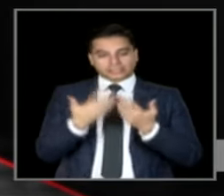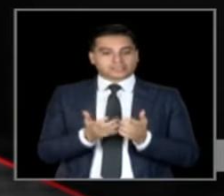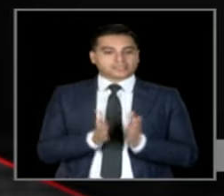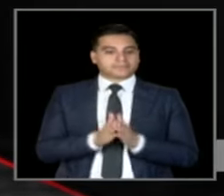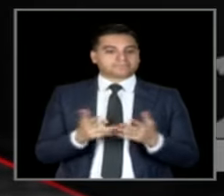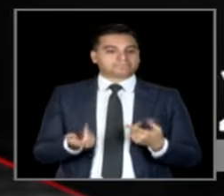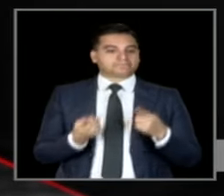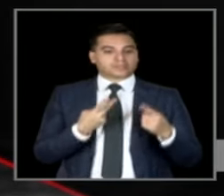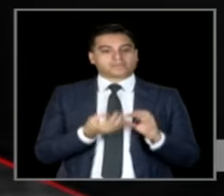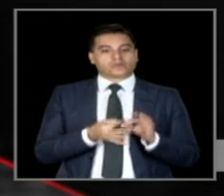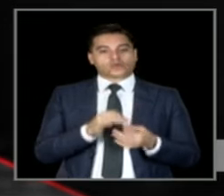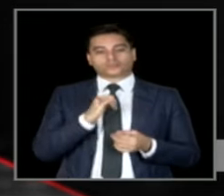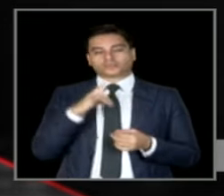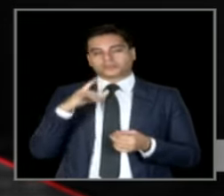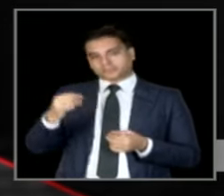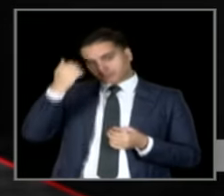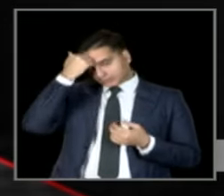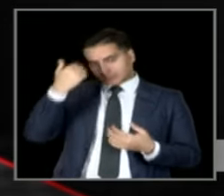جنيه بما يساوي